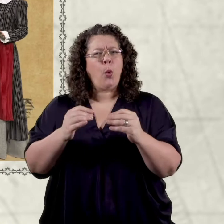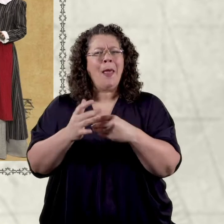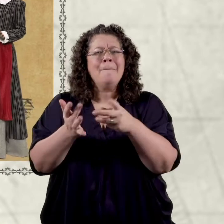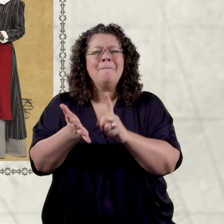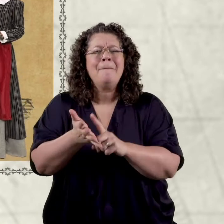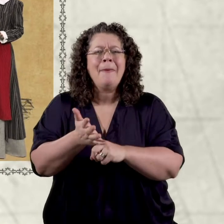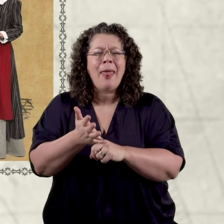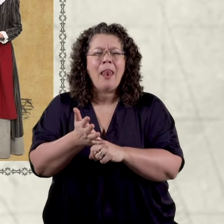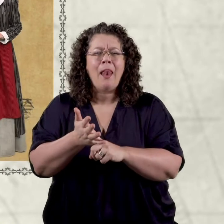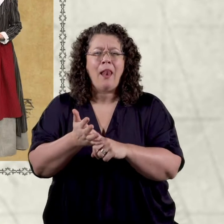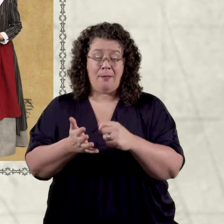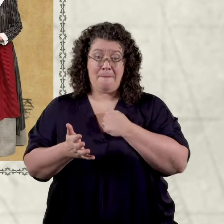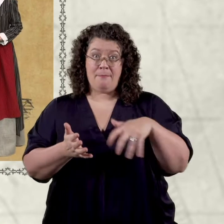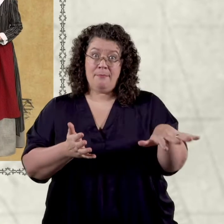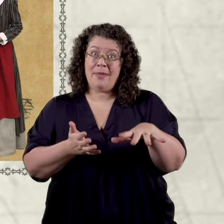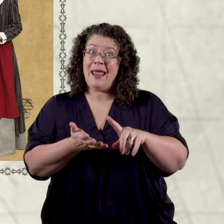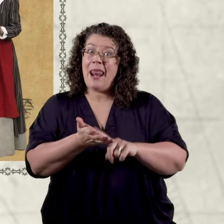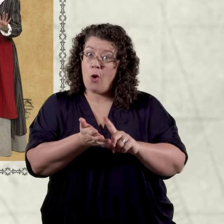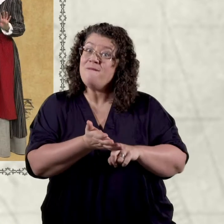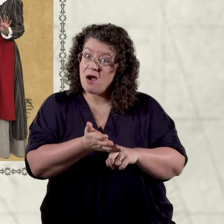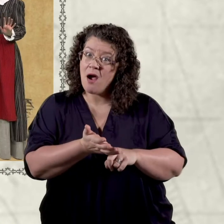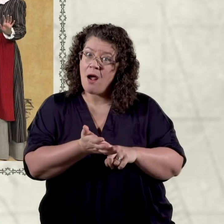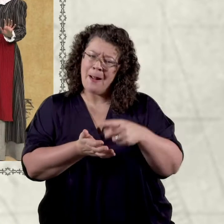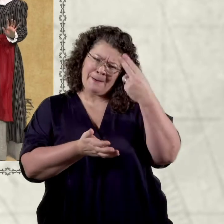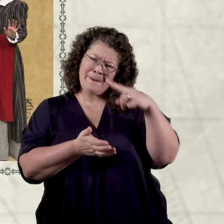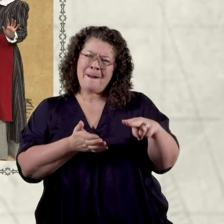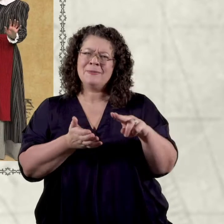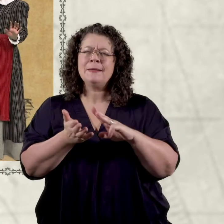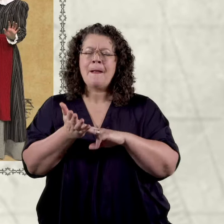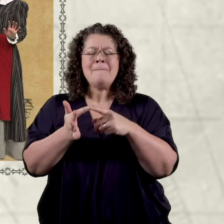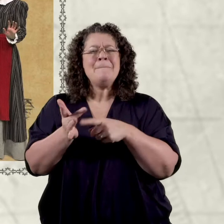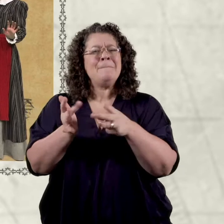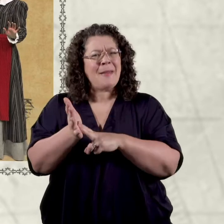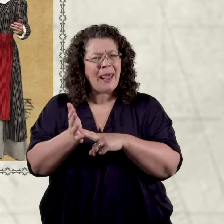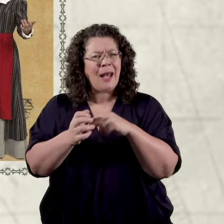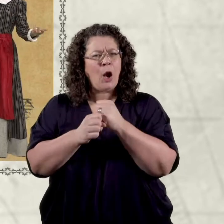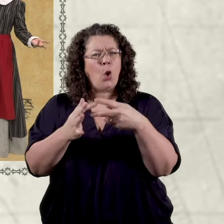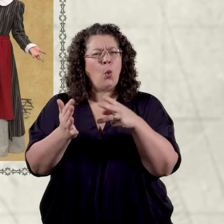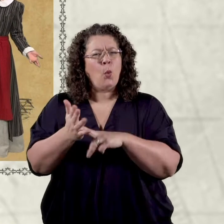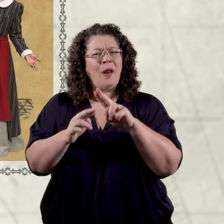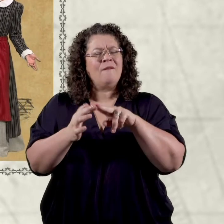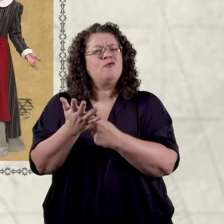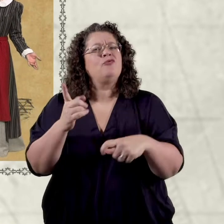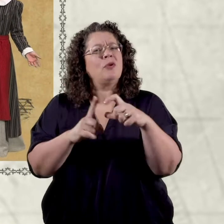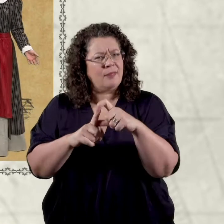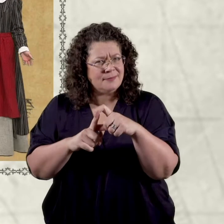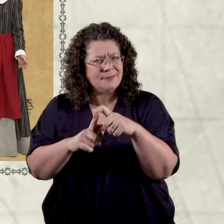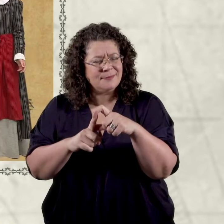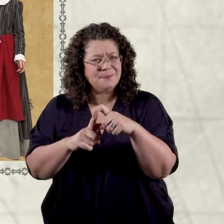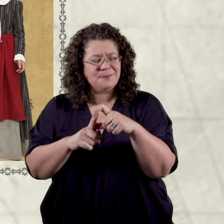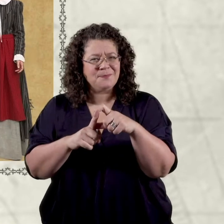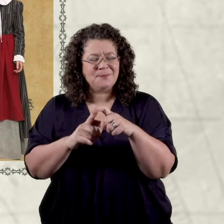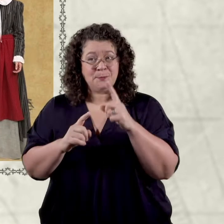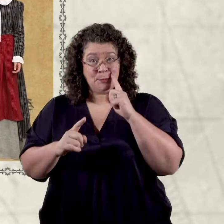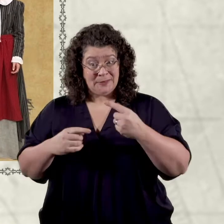sefydlu melyn gwlân ar fy ystad. Melyn Gwenffrwd oedd ei henw. A'r wisg hon,